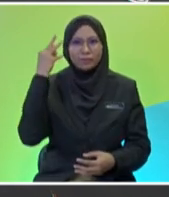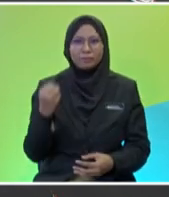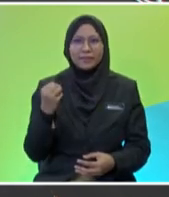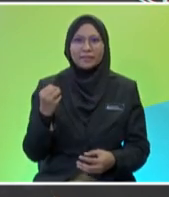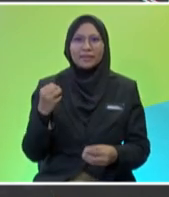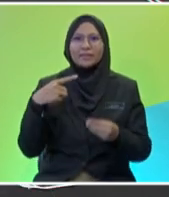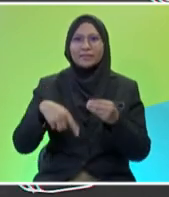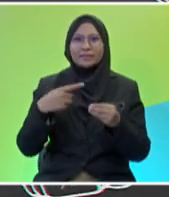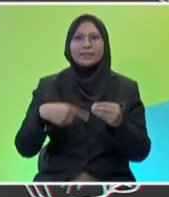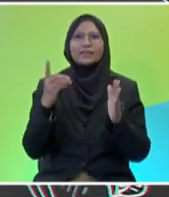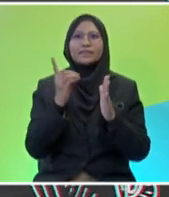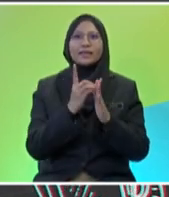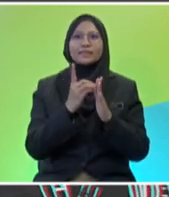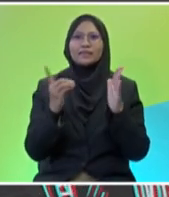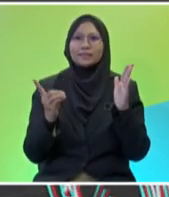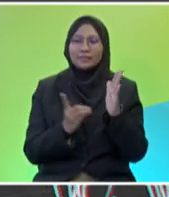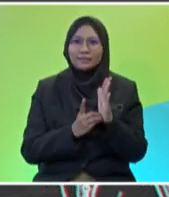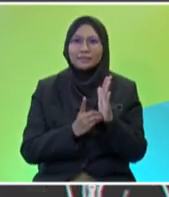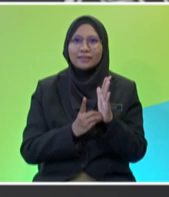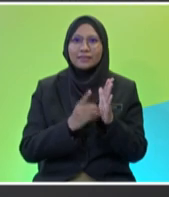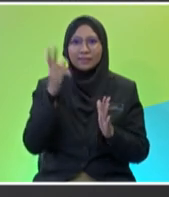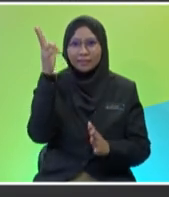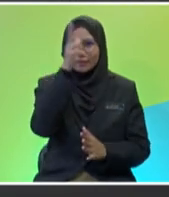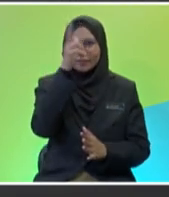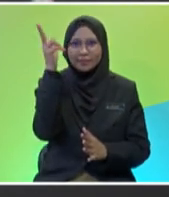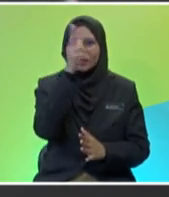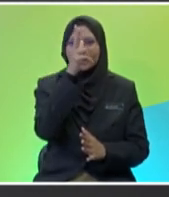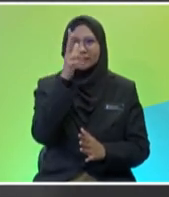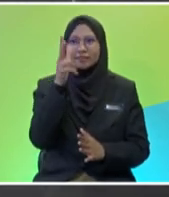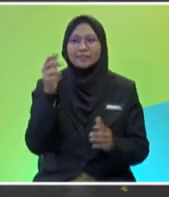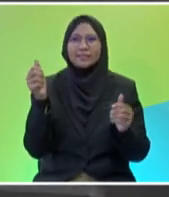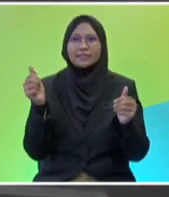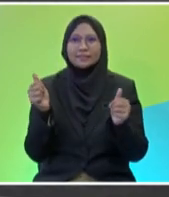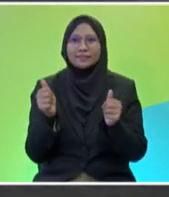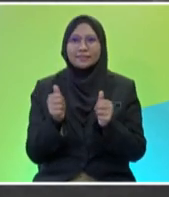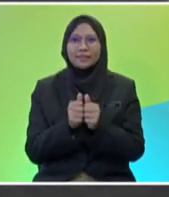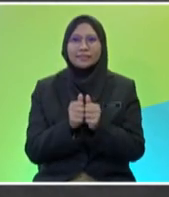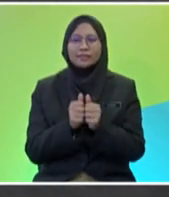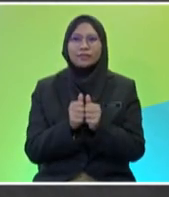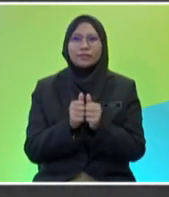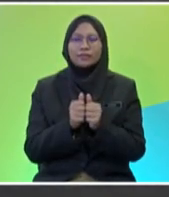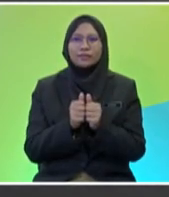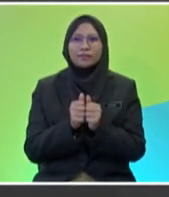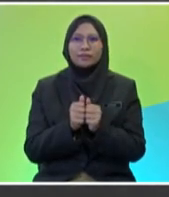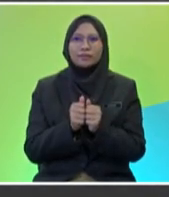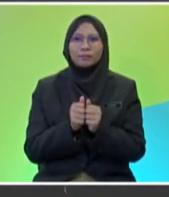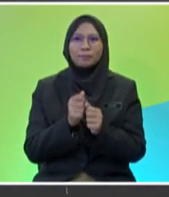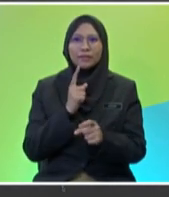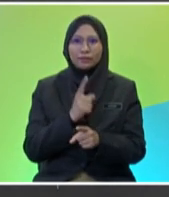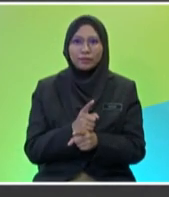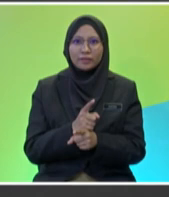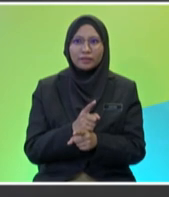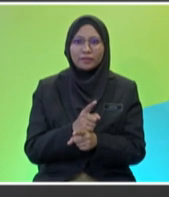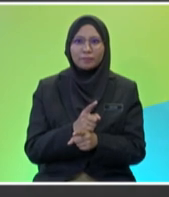kerajaan secara konsisten dan profesional Oke jabatan Amerika ini sentiasa melaksanakan penambah baikan